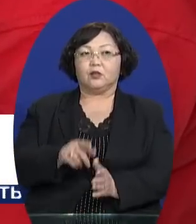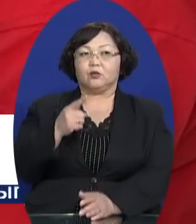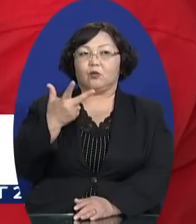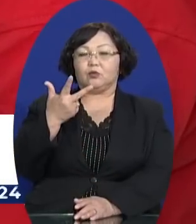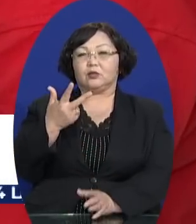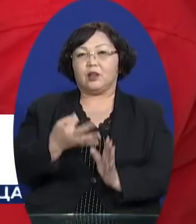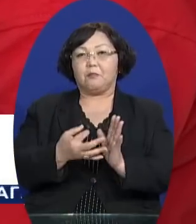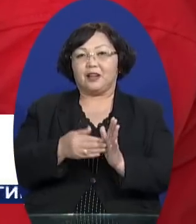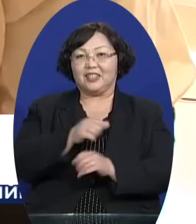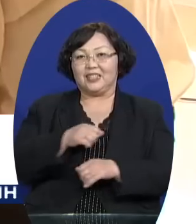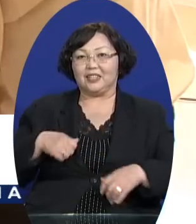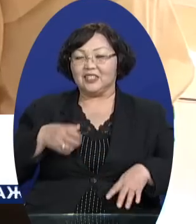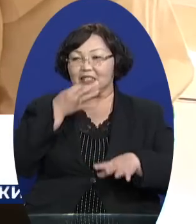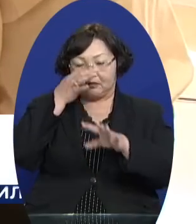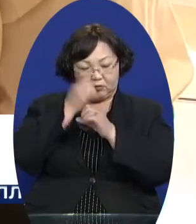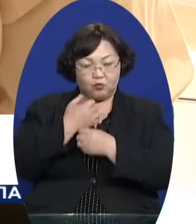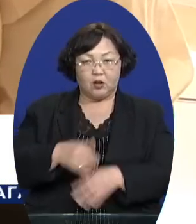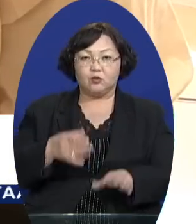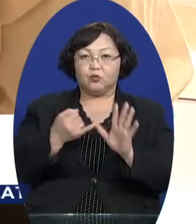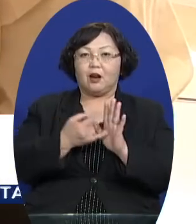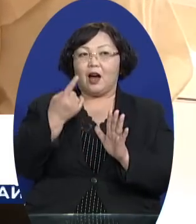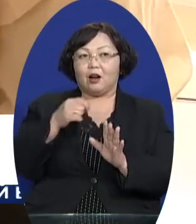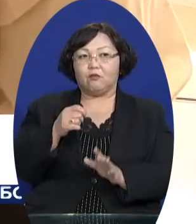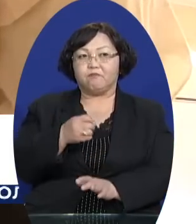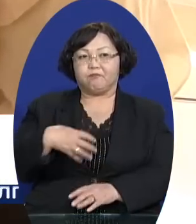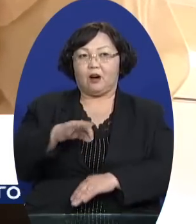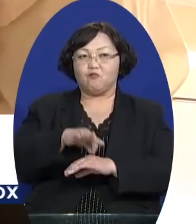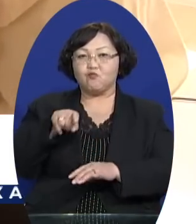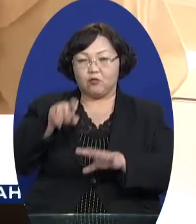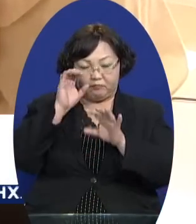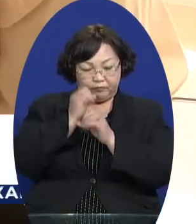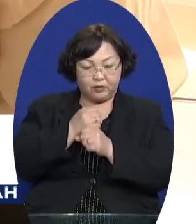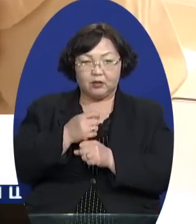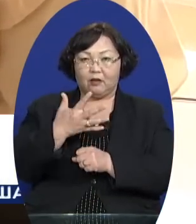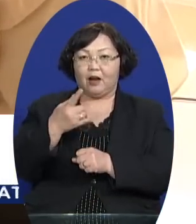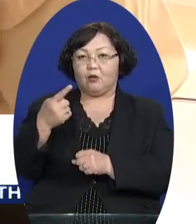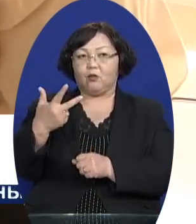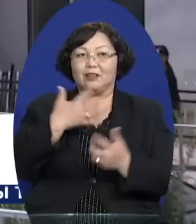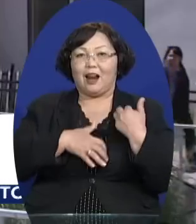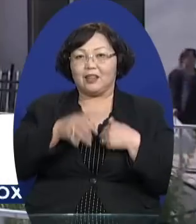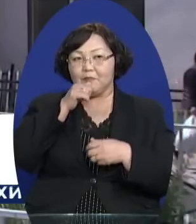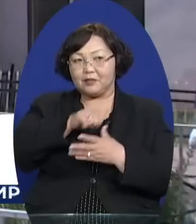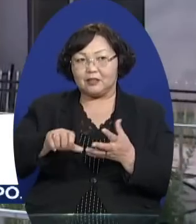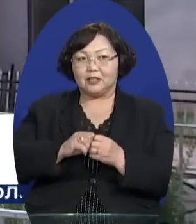үзлэгт хамруулжээ. Мөн 610 хорт хавдрын тохиолдол илрүүлж 513 яралтай мэс засалхийн